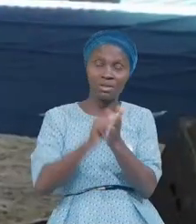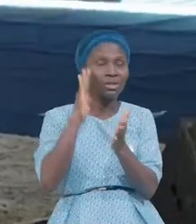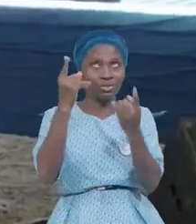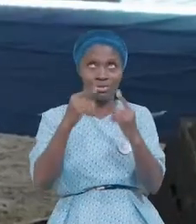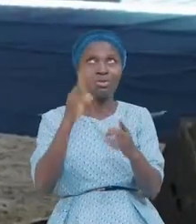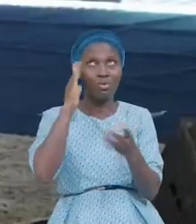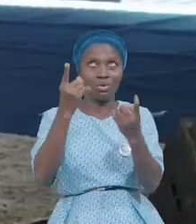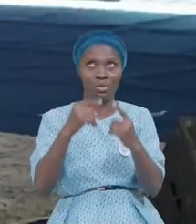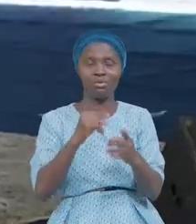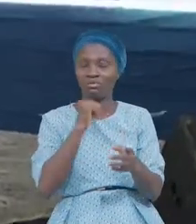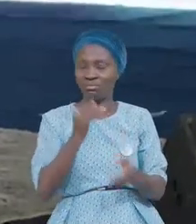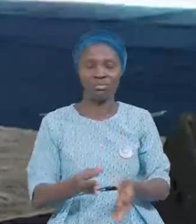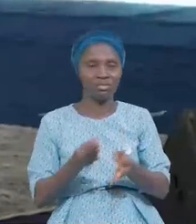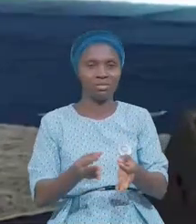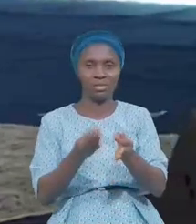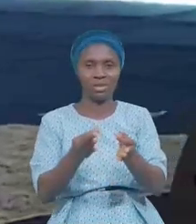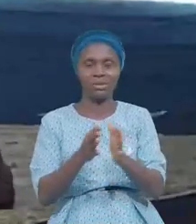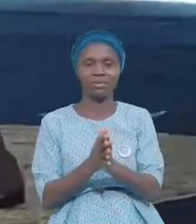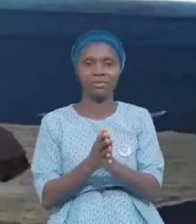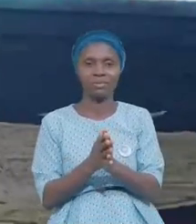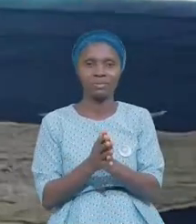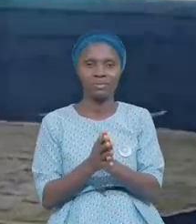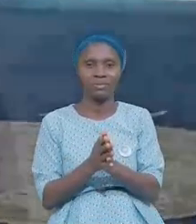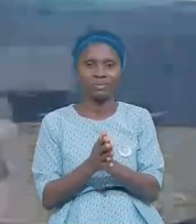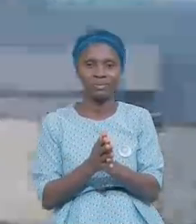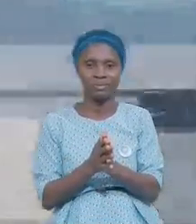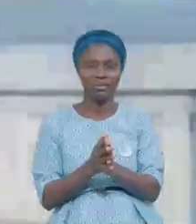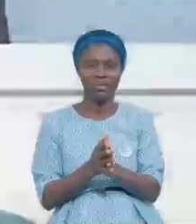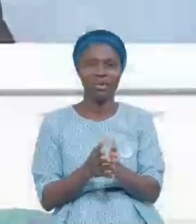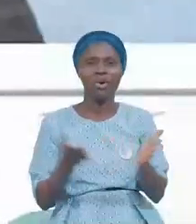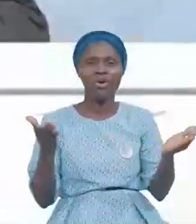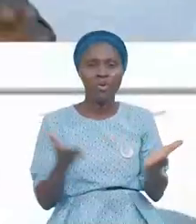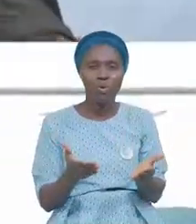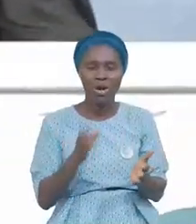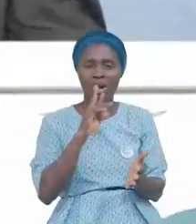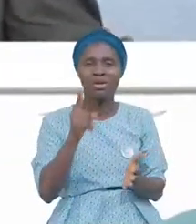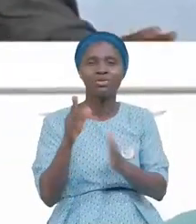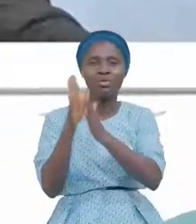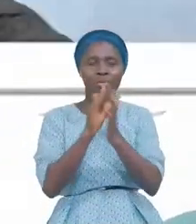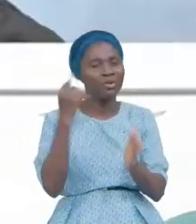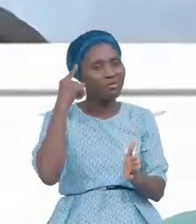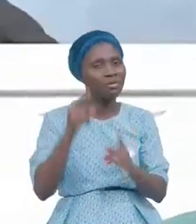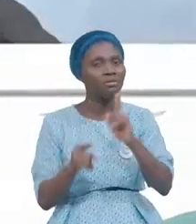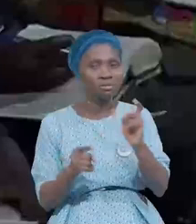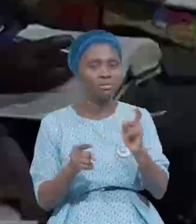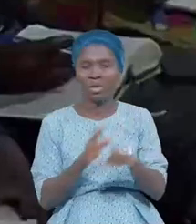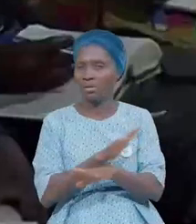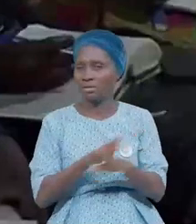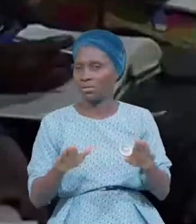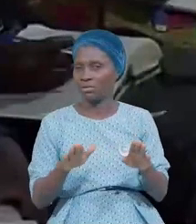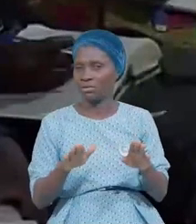viendra et ne tardera pas. Pourquoi pries-tu? N'abandonne pas.